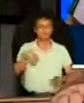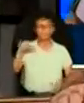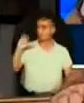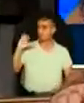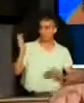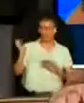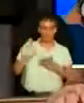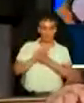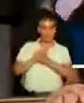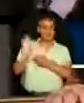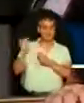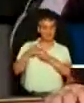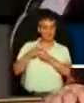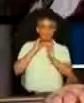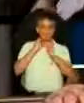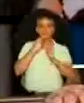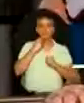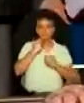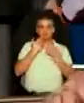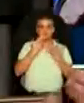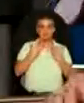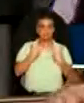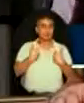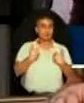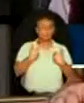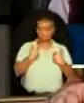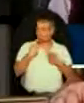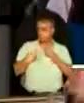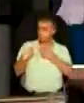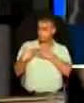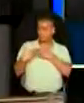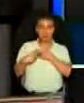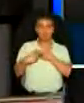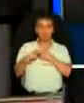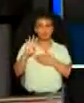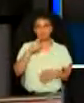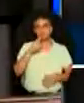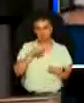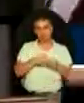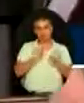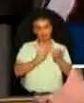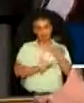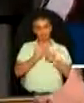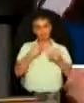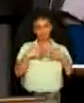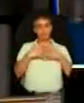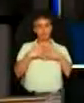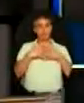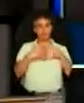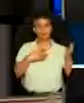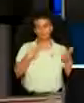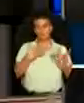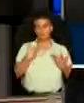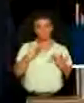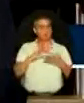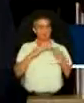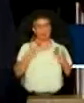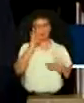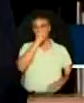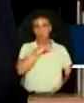כבל והחברים שלו והתקשורת הישראלית הסבירו לנו בשנים האחרונות שנתניהו הרס את היחסים עם ארצות הברית, שאין לו קשר טוב